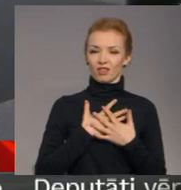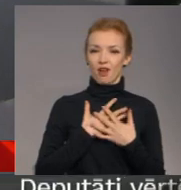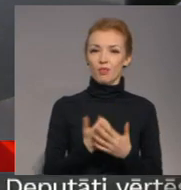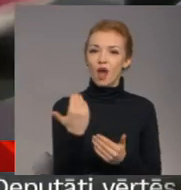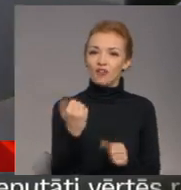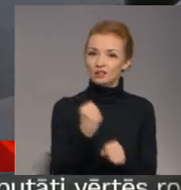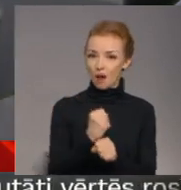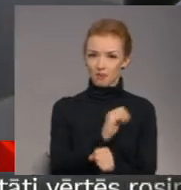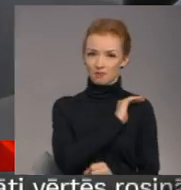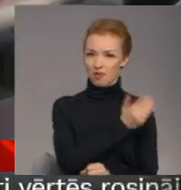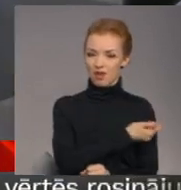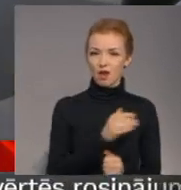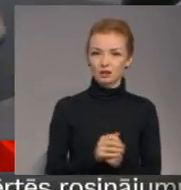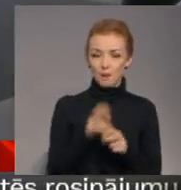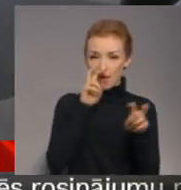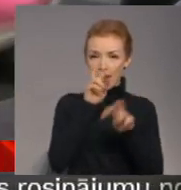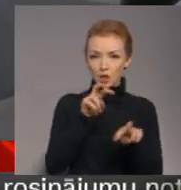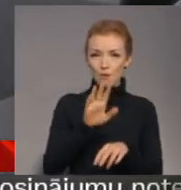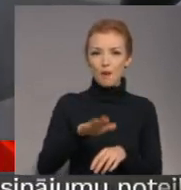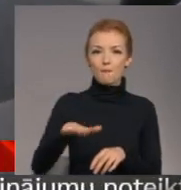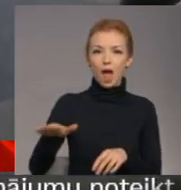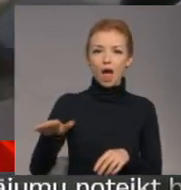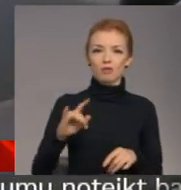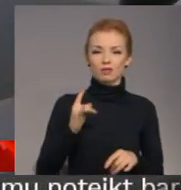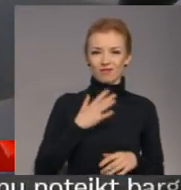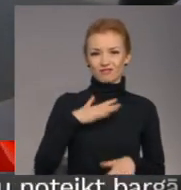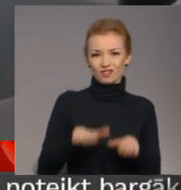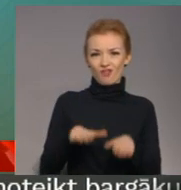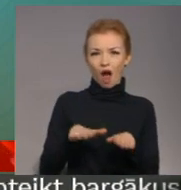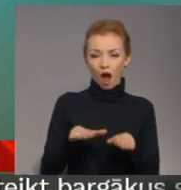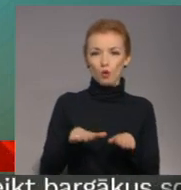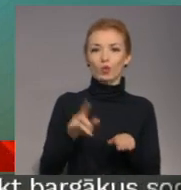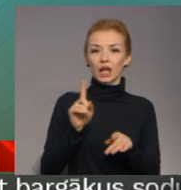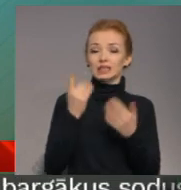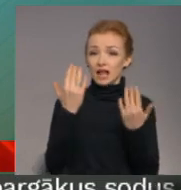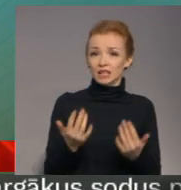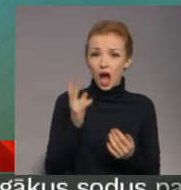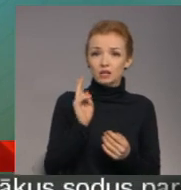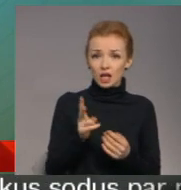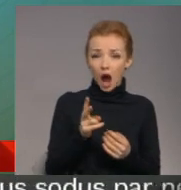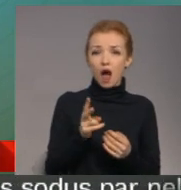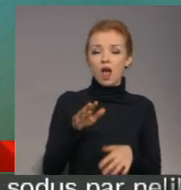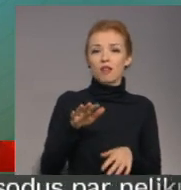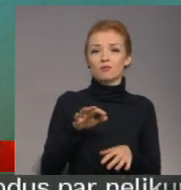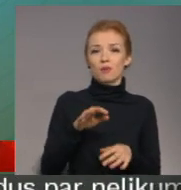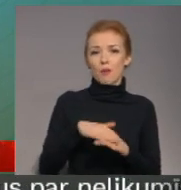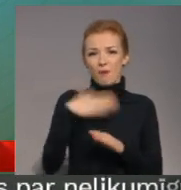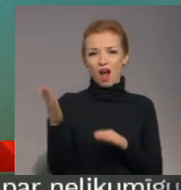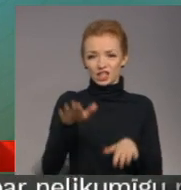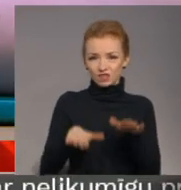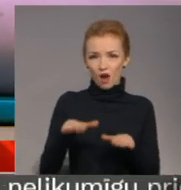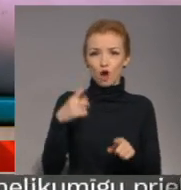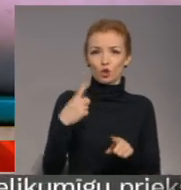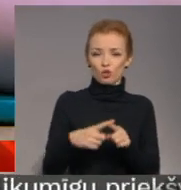spējas. Pētījumā par bērnu lieko ķermeņa masu un skolu vidi secināts, ka aptaukošanās un liekais svars biežāk sastopams